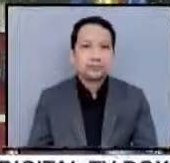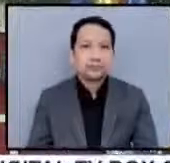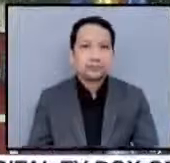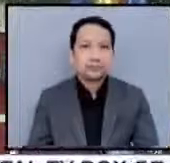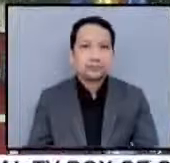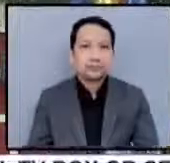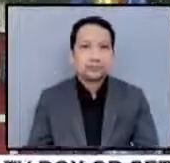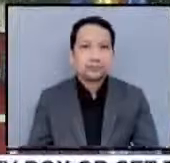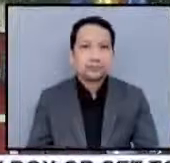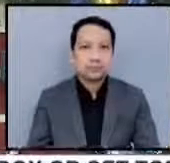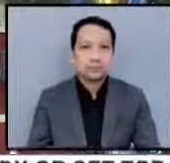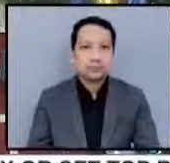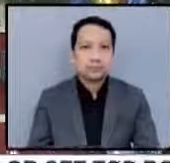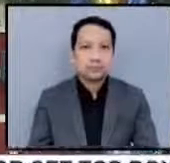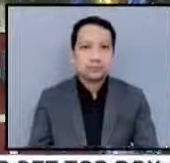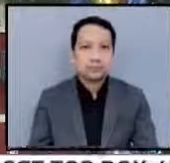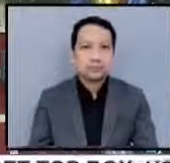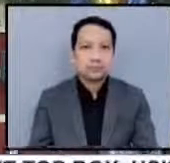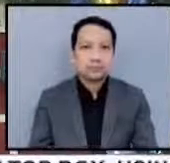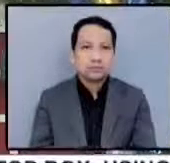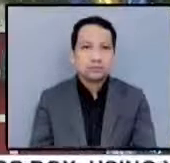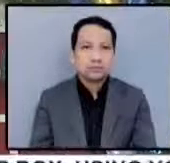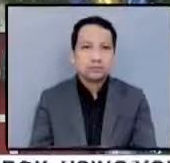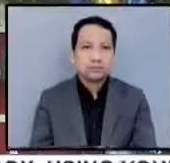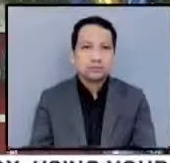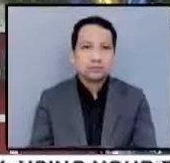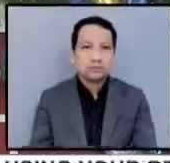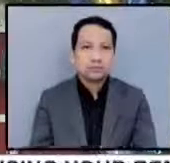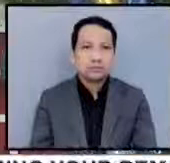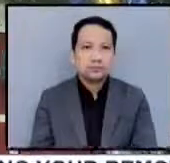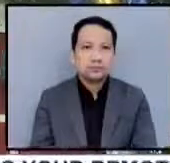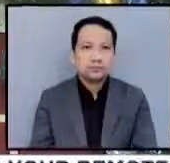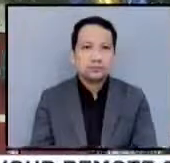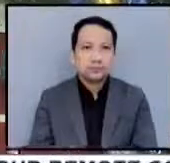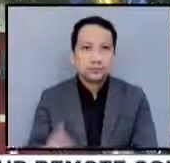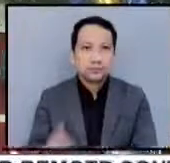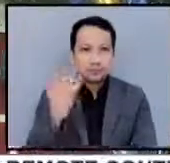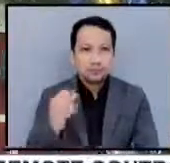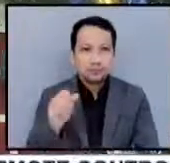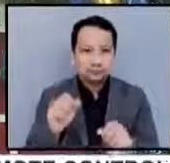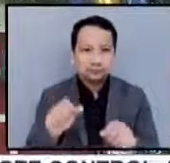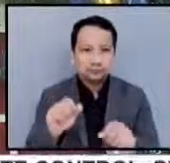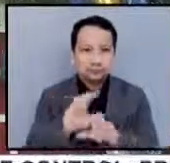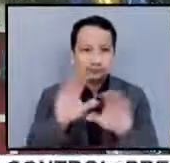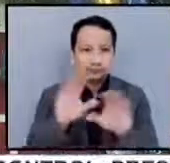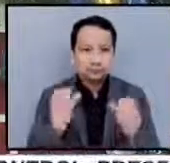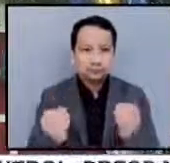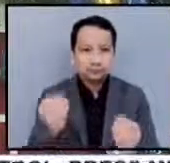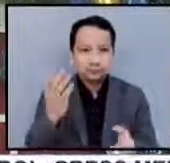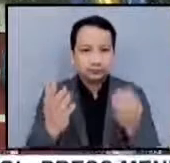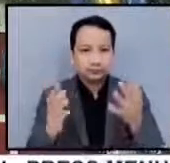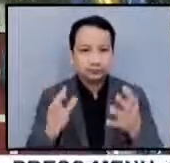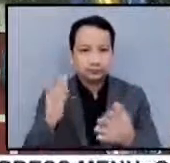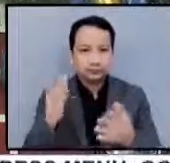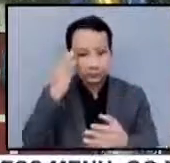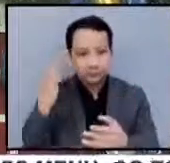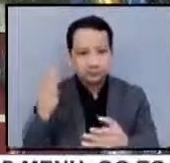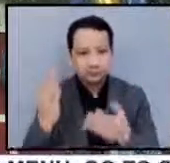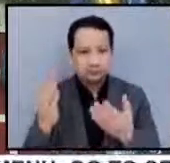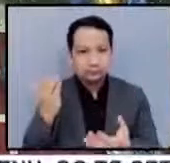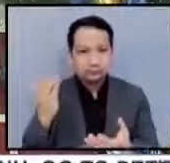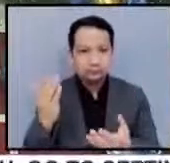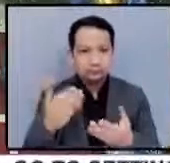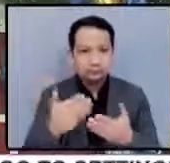inspeksyon ng Civil Security Group ng Philippine National Police ang bentahan ng mga pailaw at paputok sa Bulacan. At habang nalalapit na